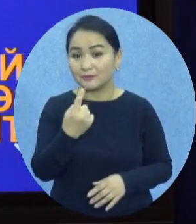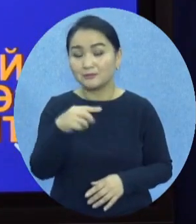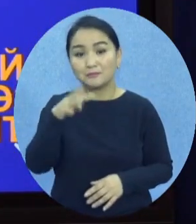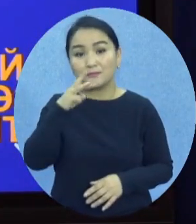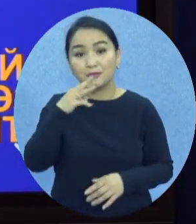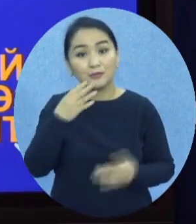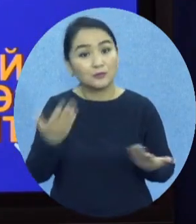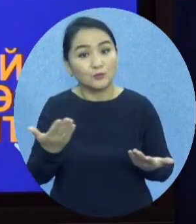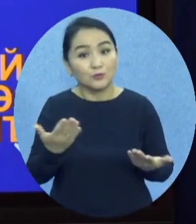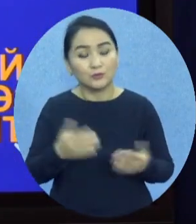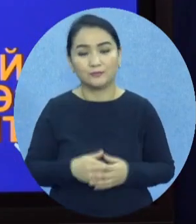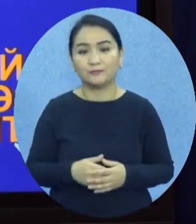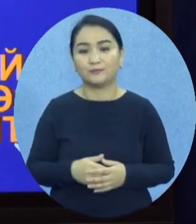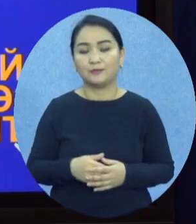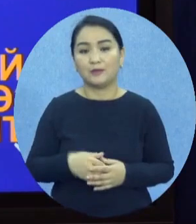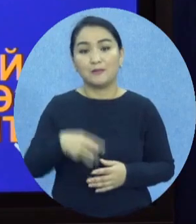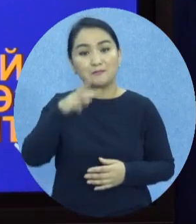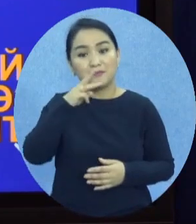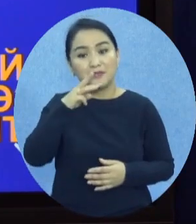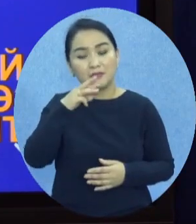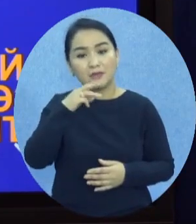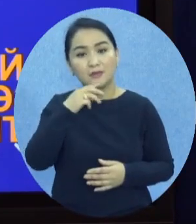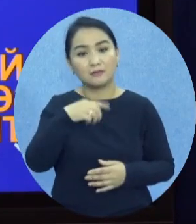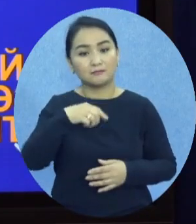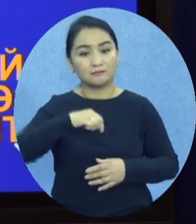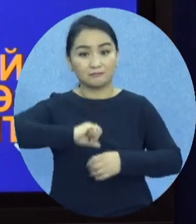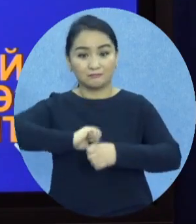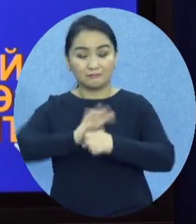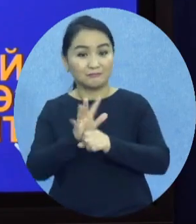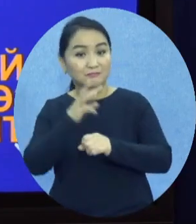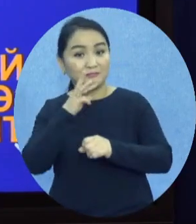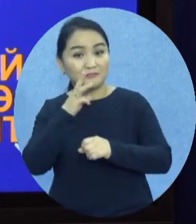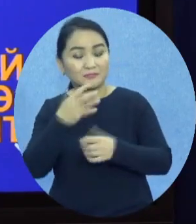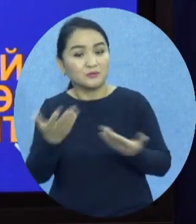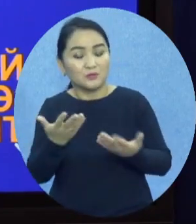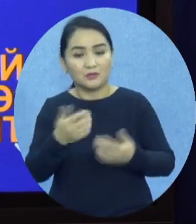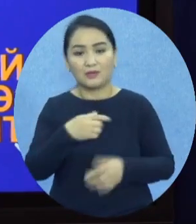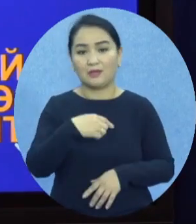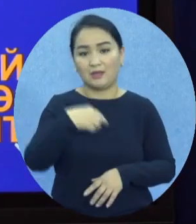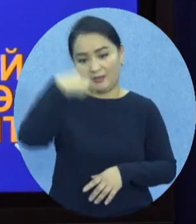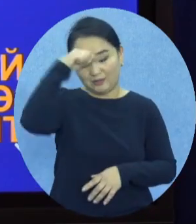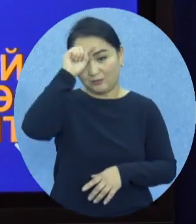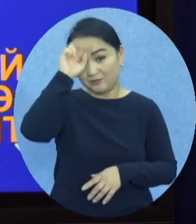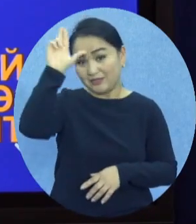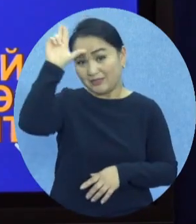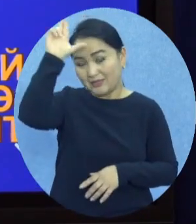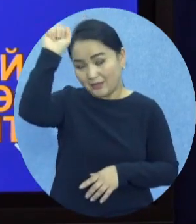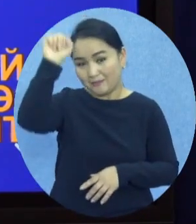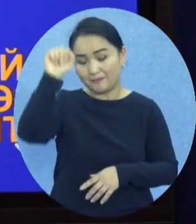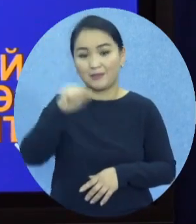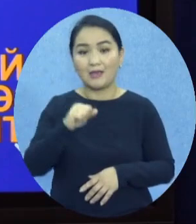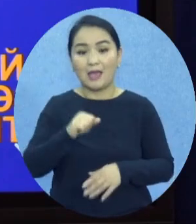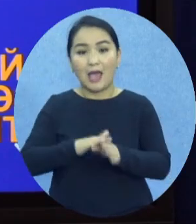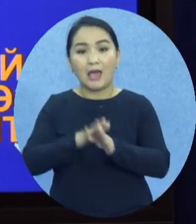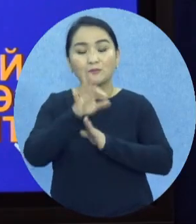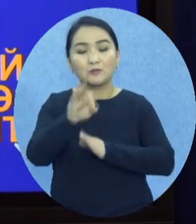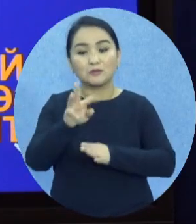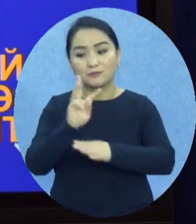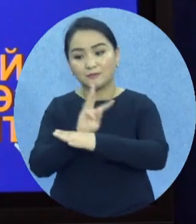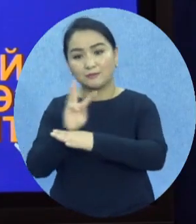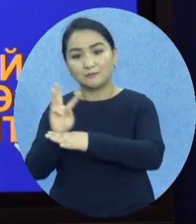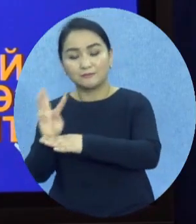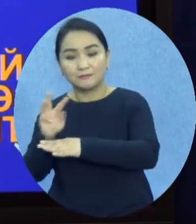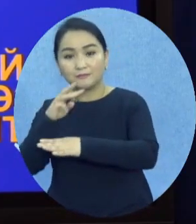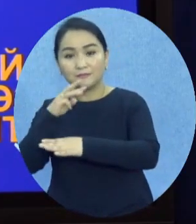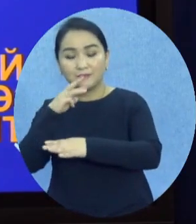бол өдөр тутам 11 цагаас эрүүл мэндийн яамны албан ёсны Facebook хуудас болон за бусад мэдээллийн сувгуудаа дамжуулан та бүхэндээ хүргэх